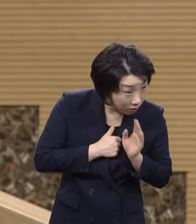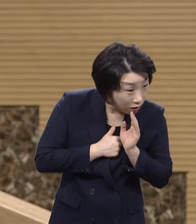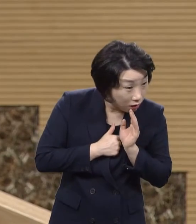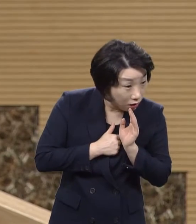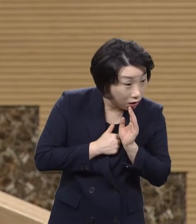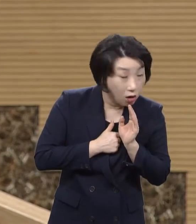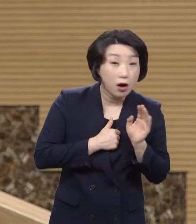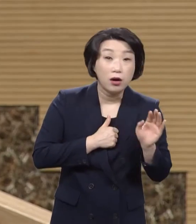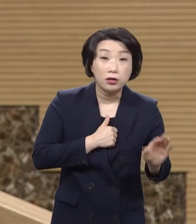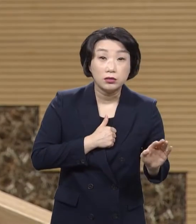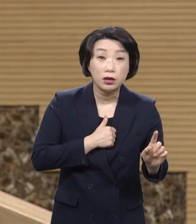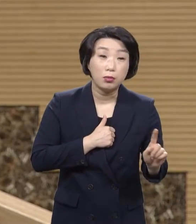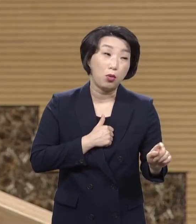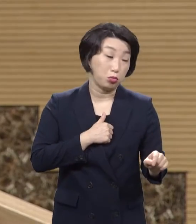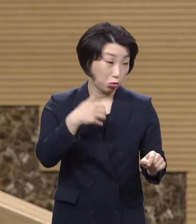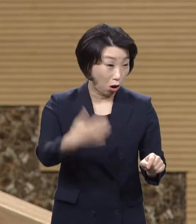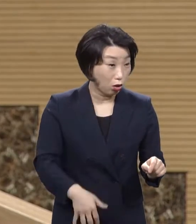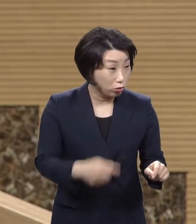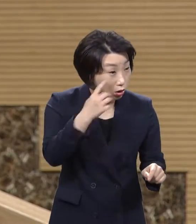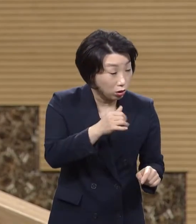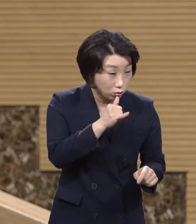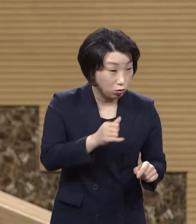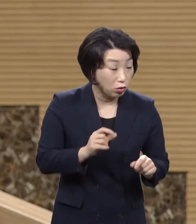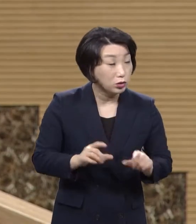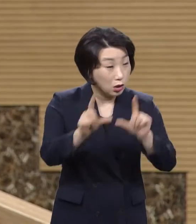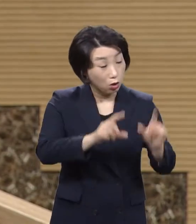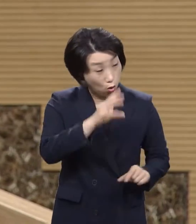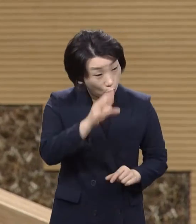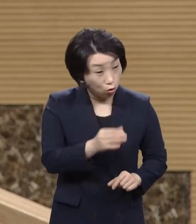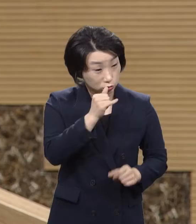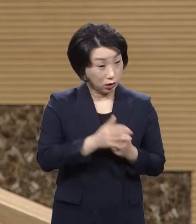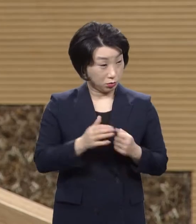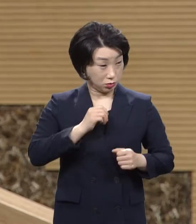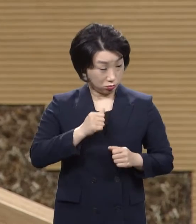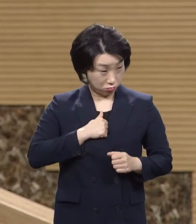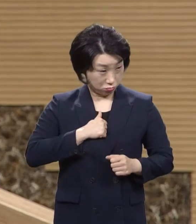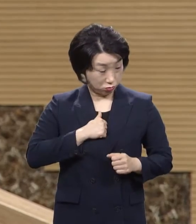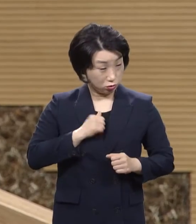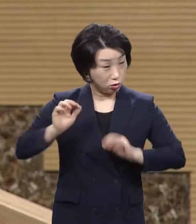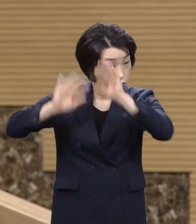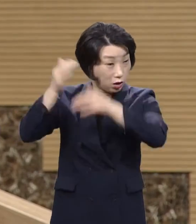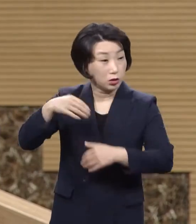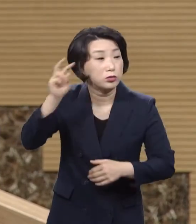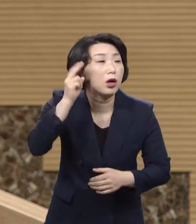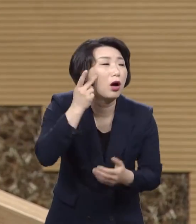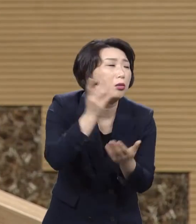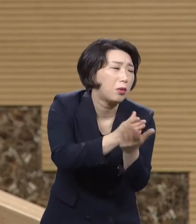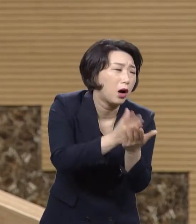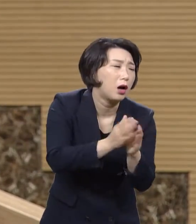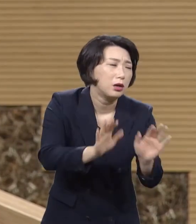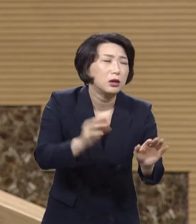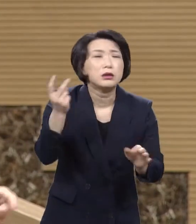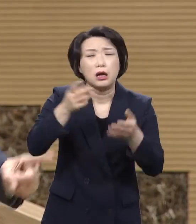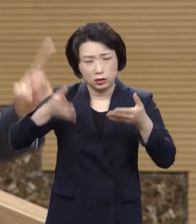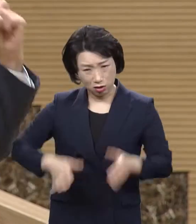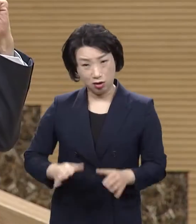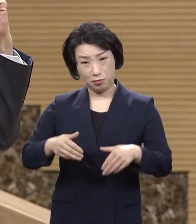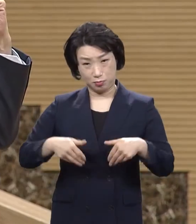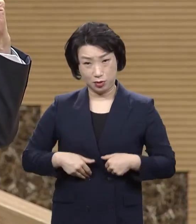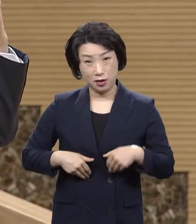굉장히 경건하고 대단하게 거룩하게 살았기 때문에 천국 간다고 착각하면 안 돼. 거듭나야 돼.